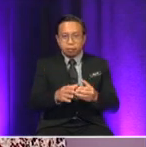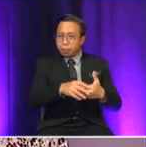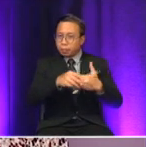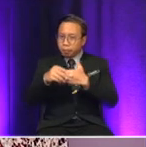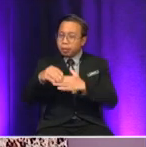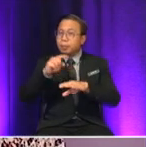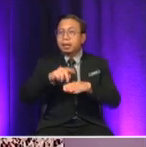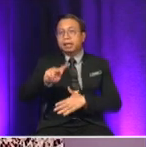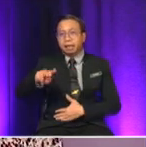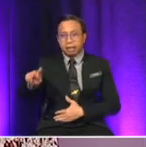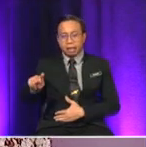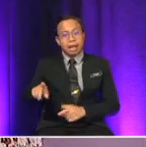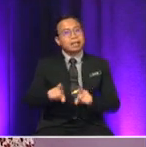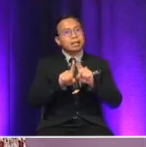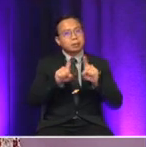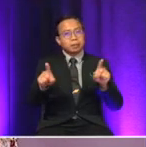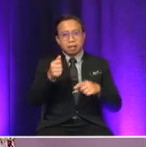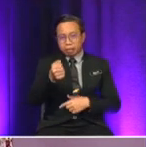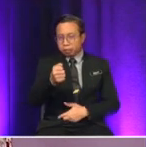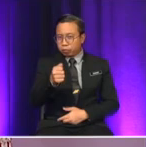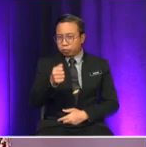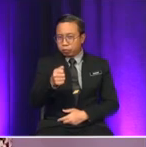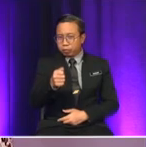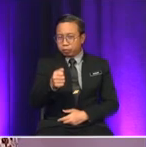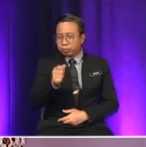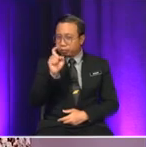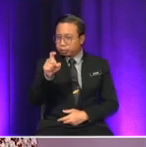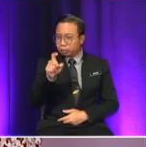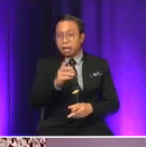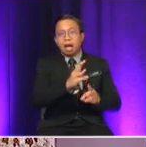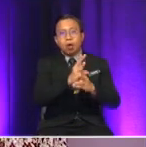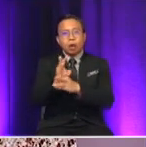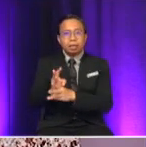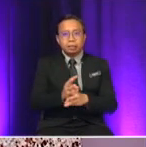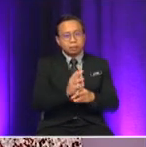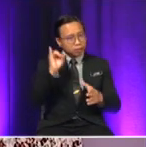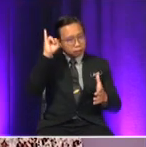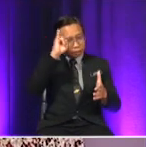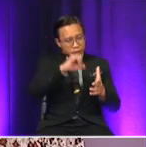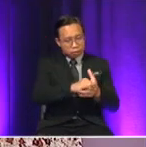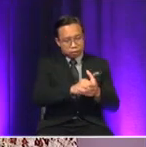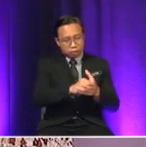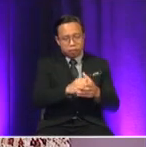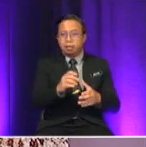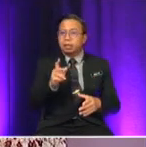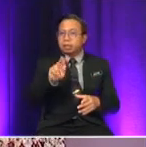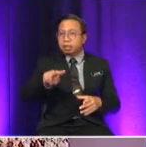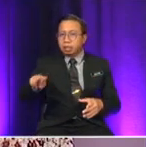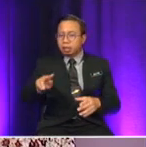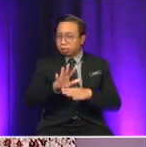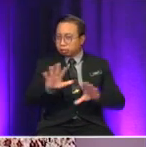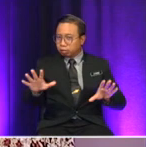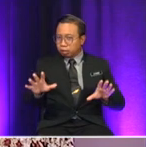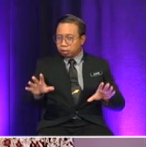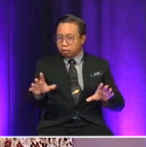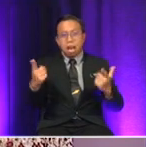kanak-kanak tersebut. Namun, kamu masih perlu mengawasi imajinasi kanak-kanak itu agar tidak